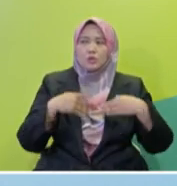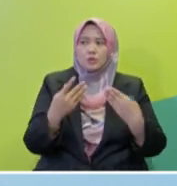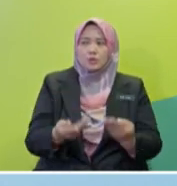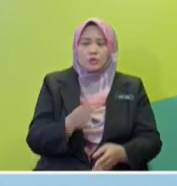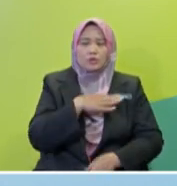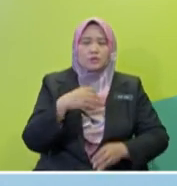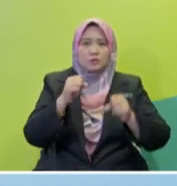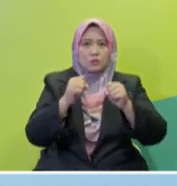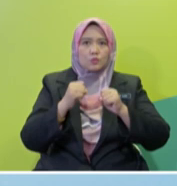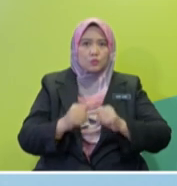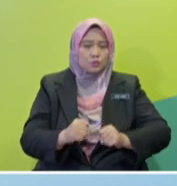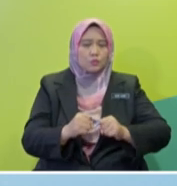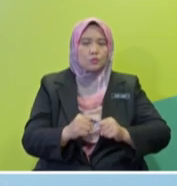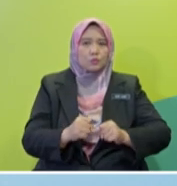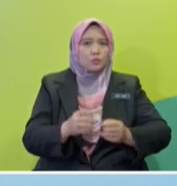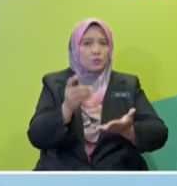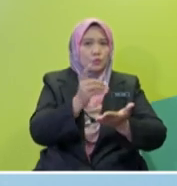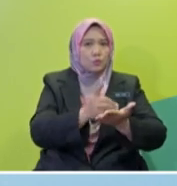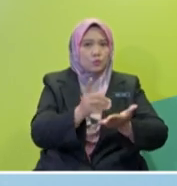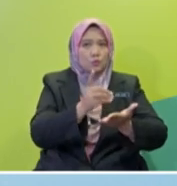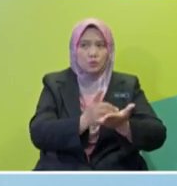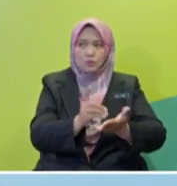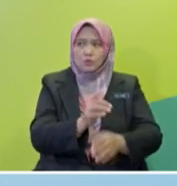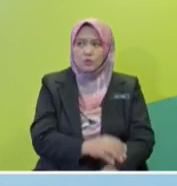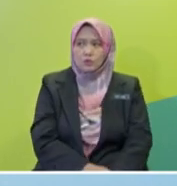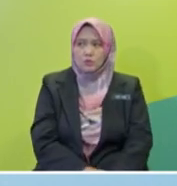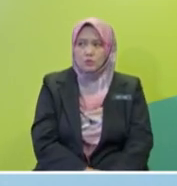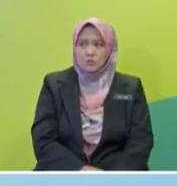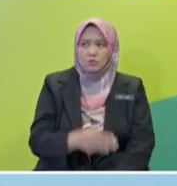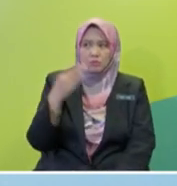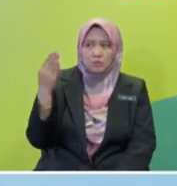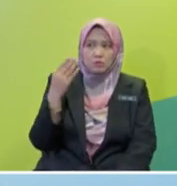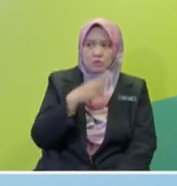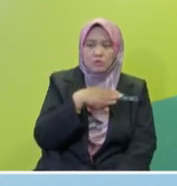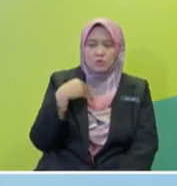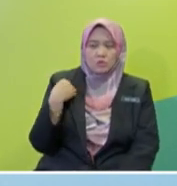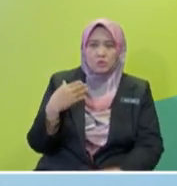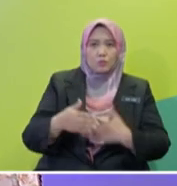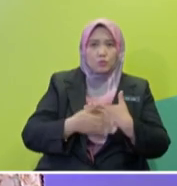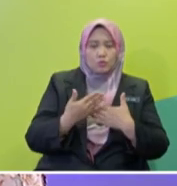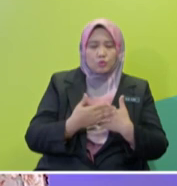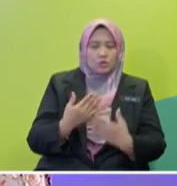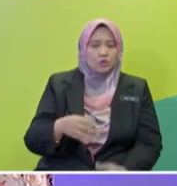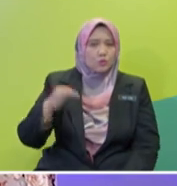jadi ditulis dalam bahasa biasa dan mudah dipahami